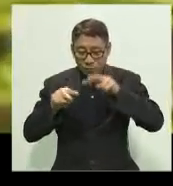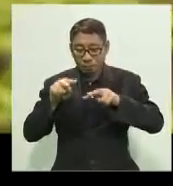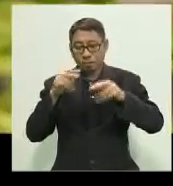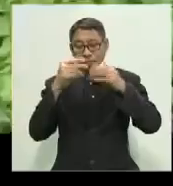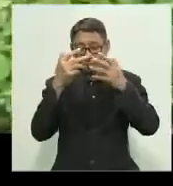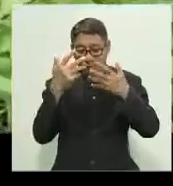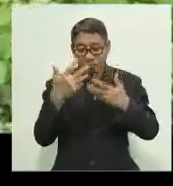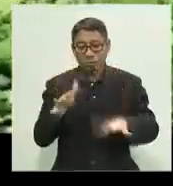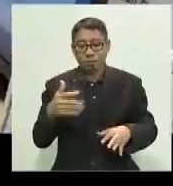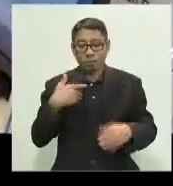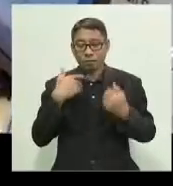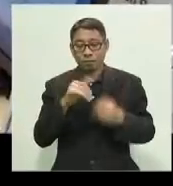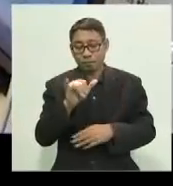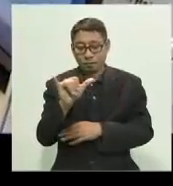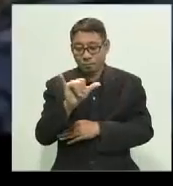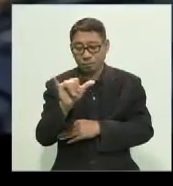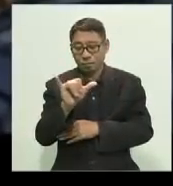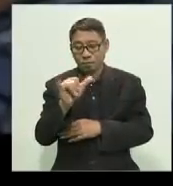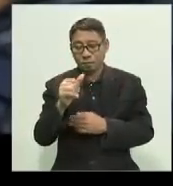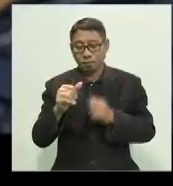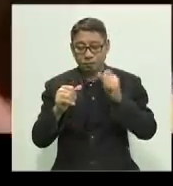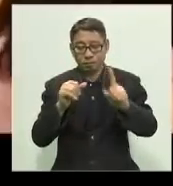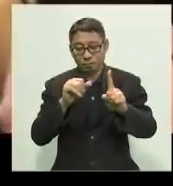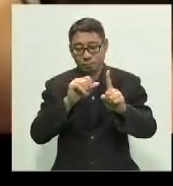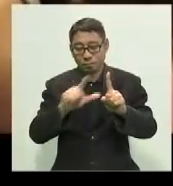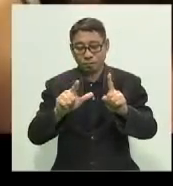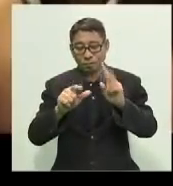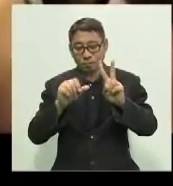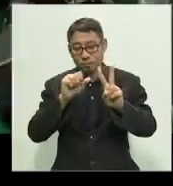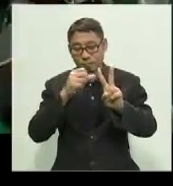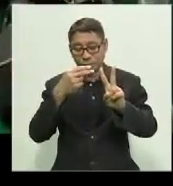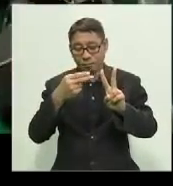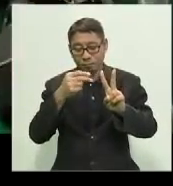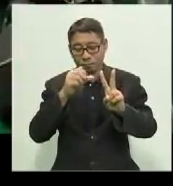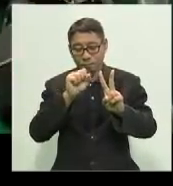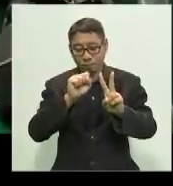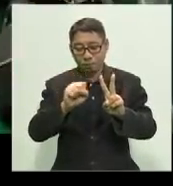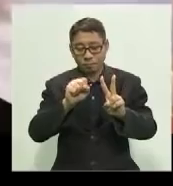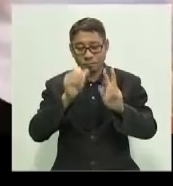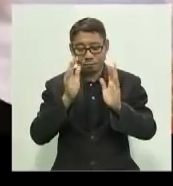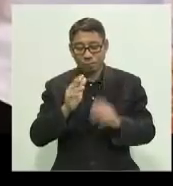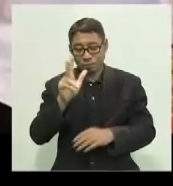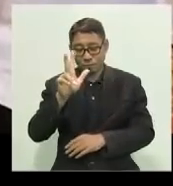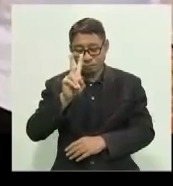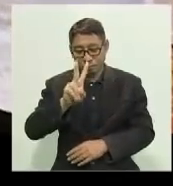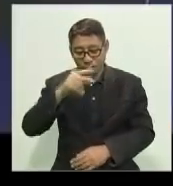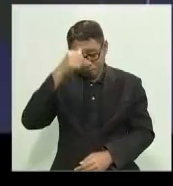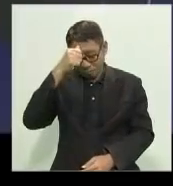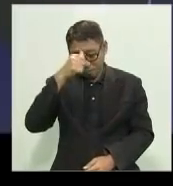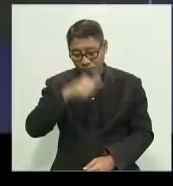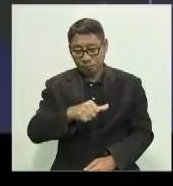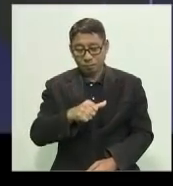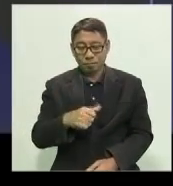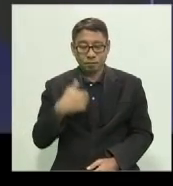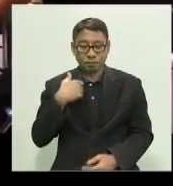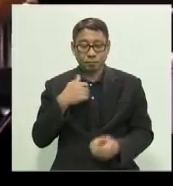รือว่ายอดวิวใน YouTube เนี่ยประมาณ1ล้าน2แสนวิวแล้วนะคร ับ อุ้ย3วันเองนะคะ2วัน2วัน